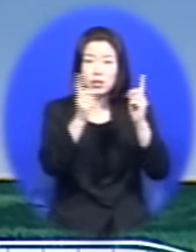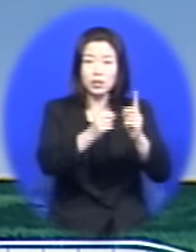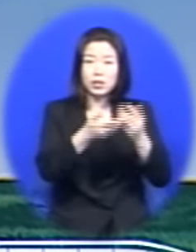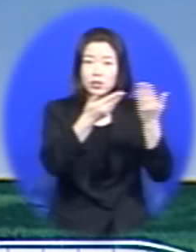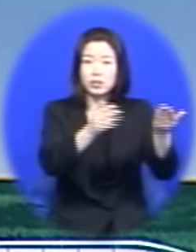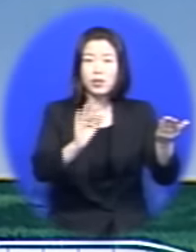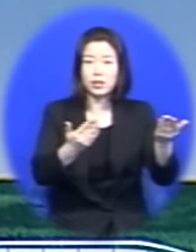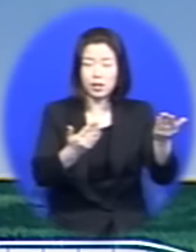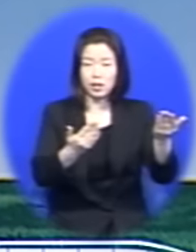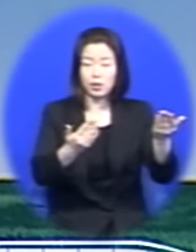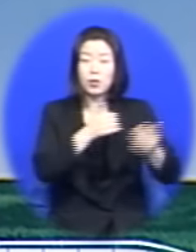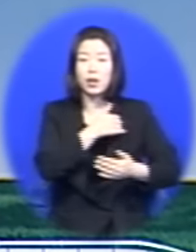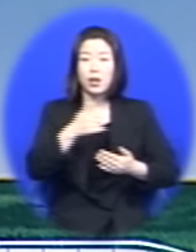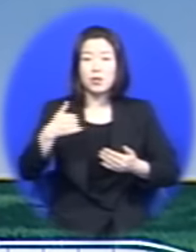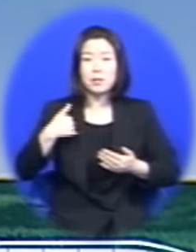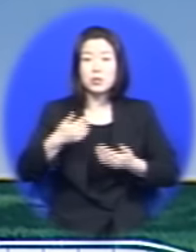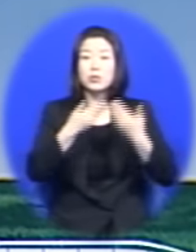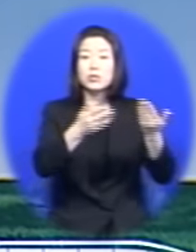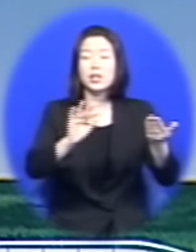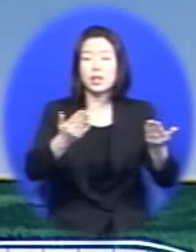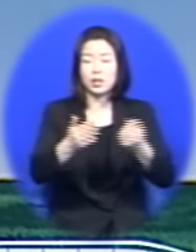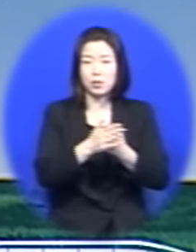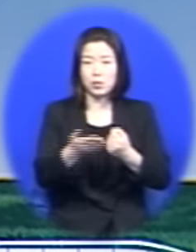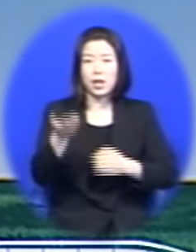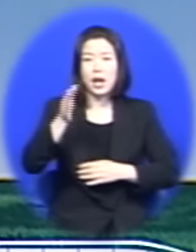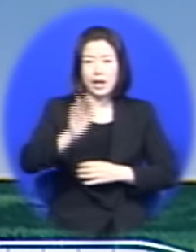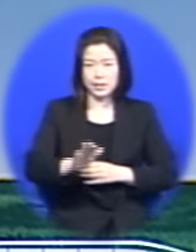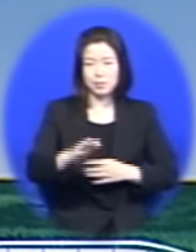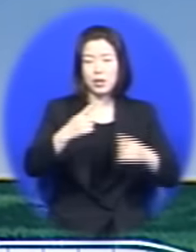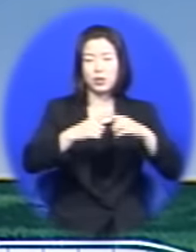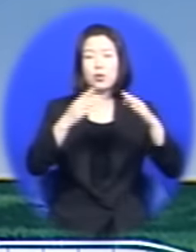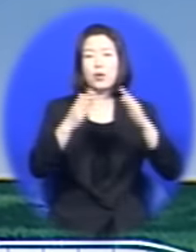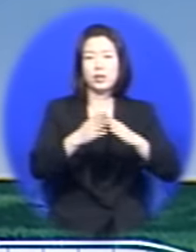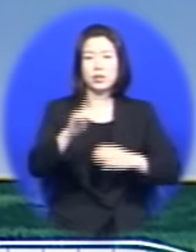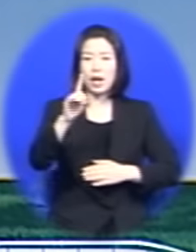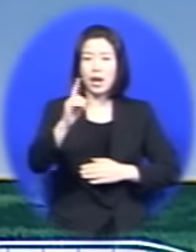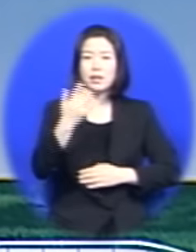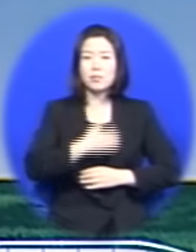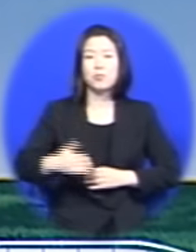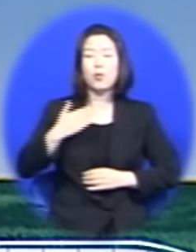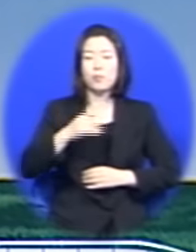그런데 교회는 가족이에요. 한 몸이라고요. 여러분,